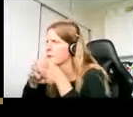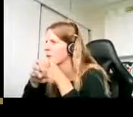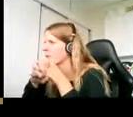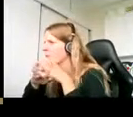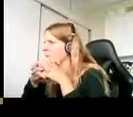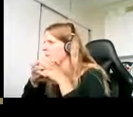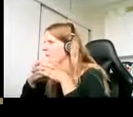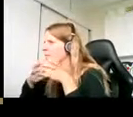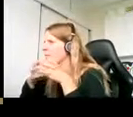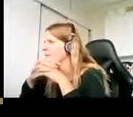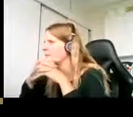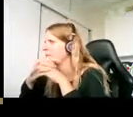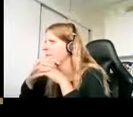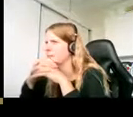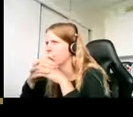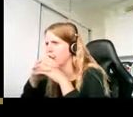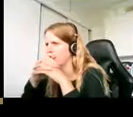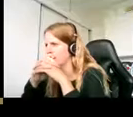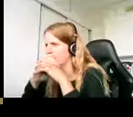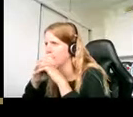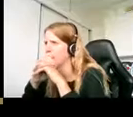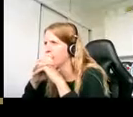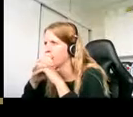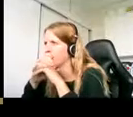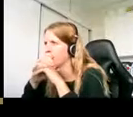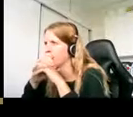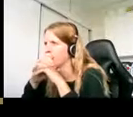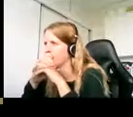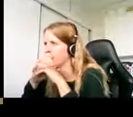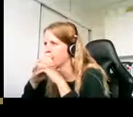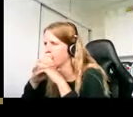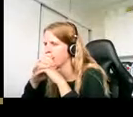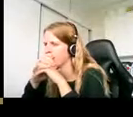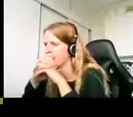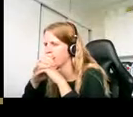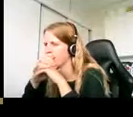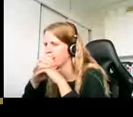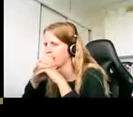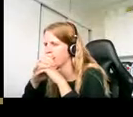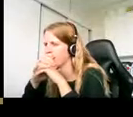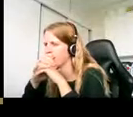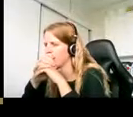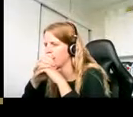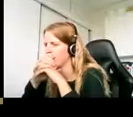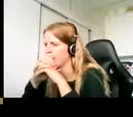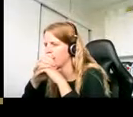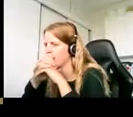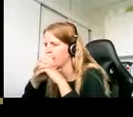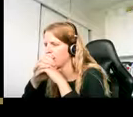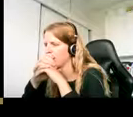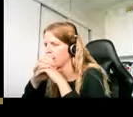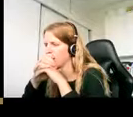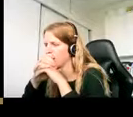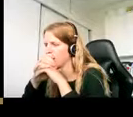is, wat moet je doen bij vermoeden van een besmetting, wat moet je doen als er iemand na, dus tijdens het weekend bijvoorbeeld, ontdekt dat die besmet is, hoeveel dagen moet je teruggaan, dat soort